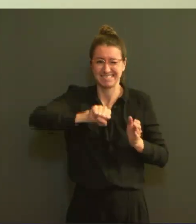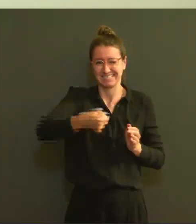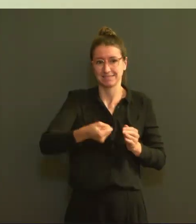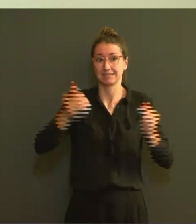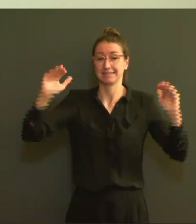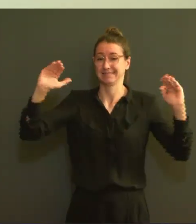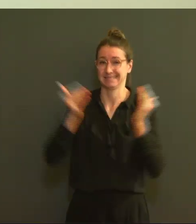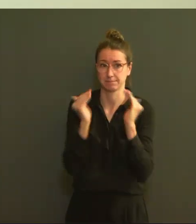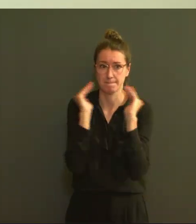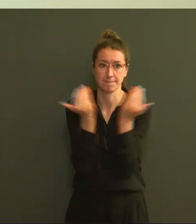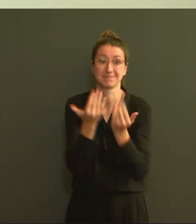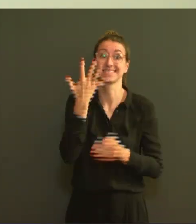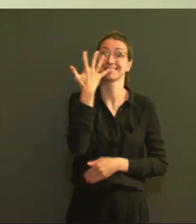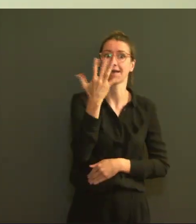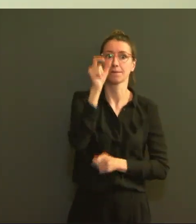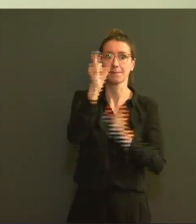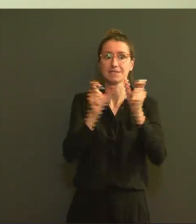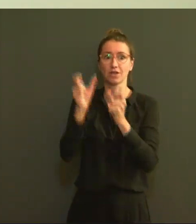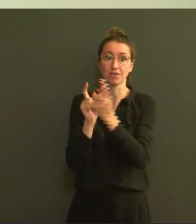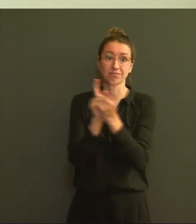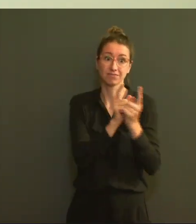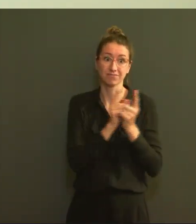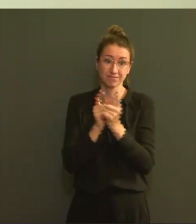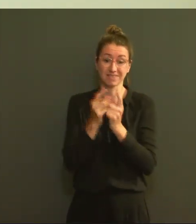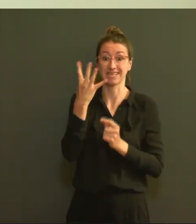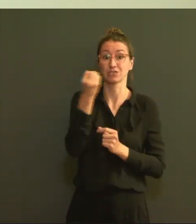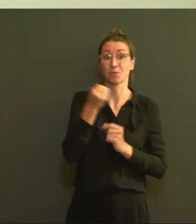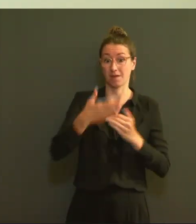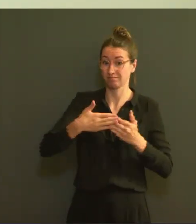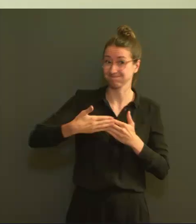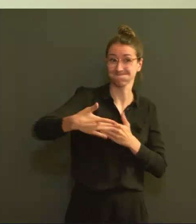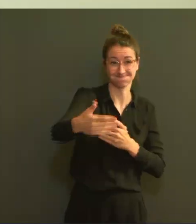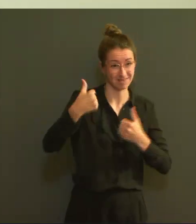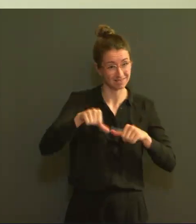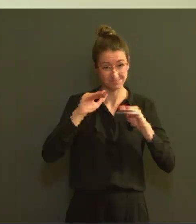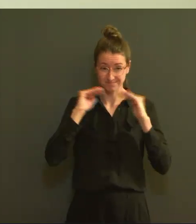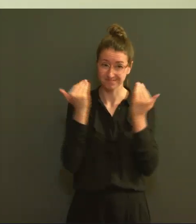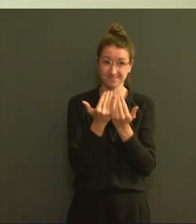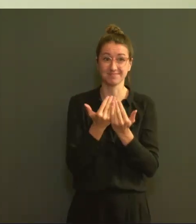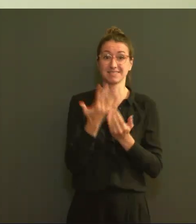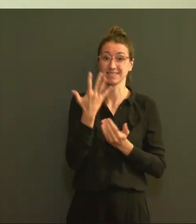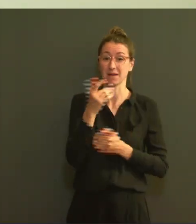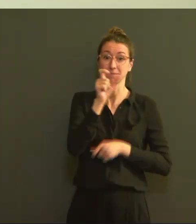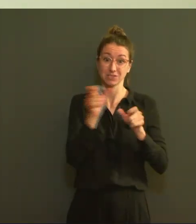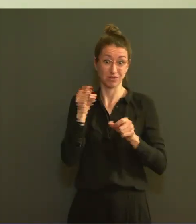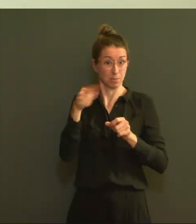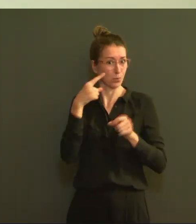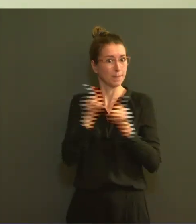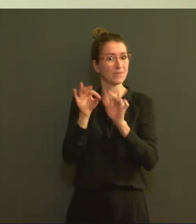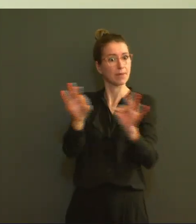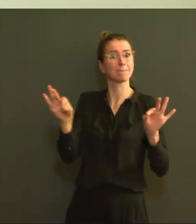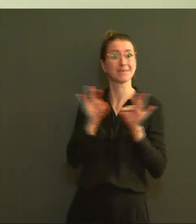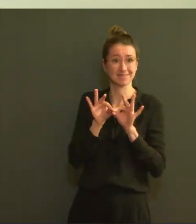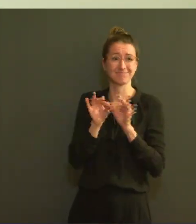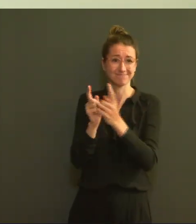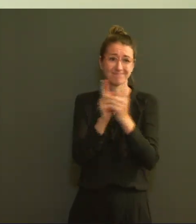famille entière. On a vu que ça avait de l'effet associé à d'autres mesures, mais c'est difficilement supportable très longtemps parce que